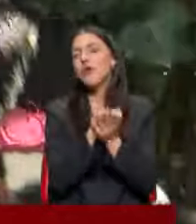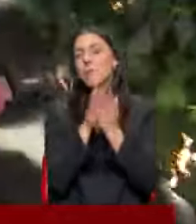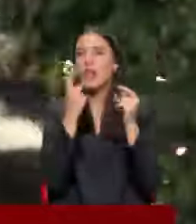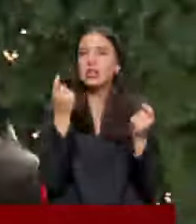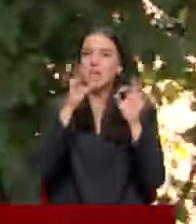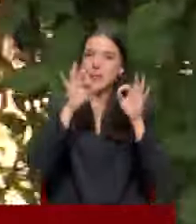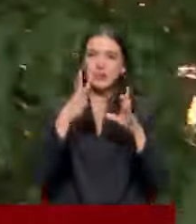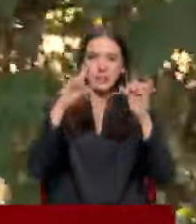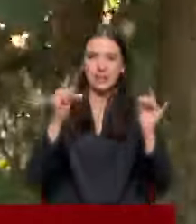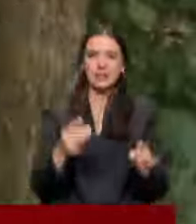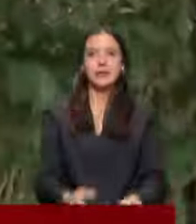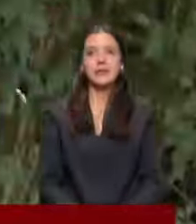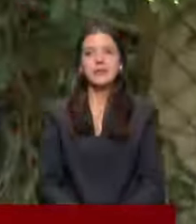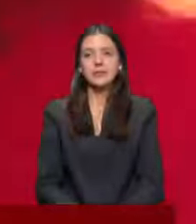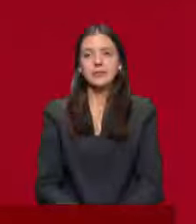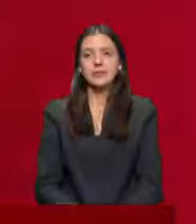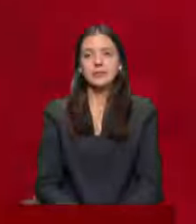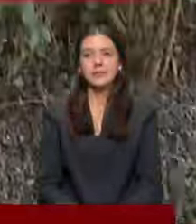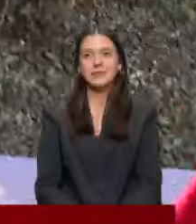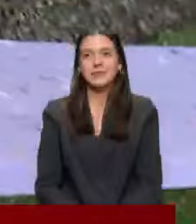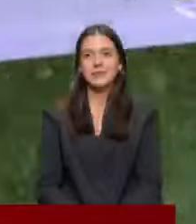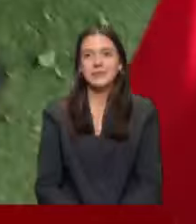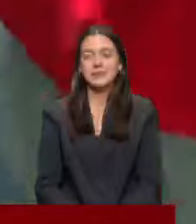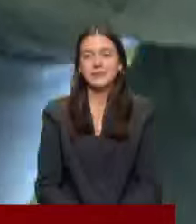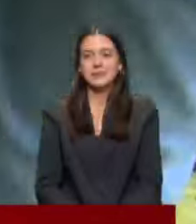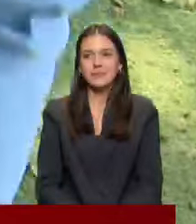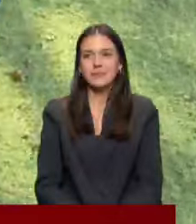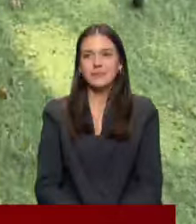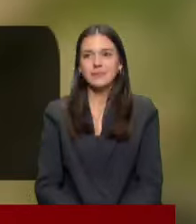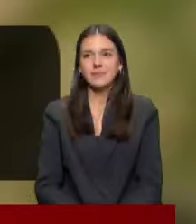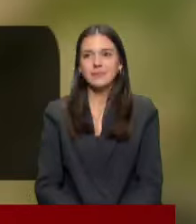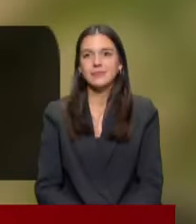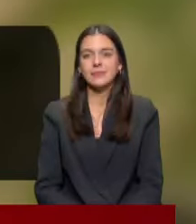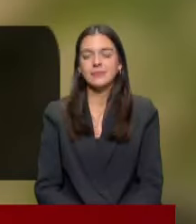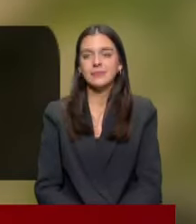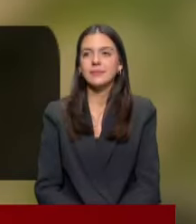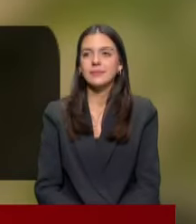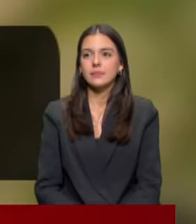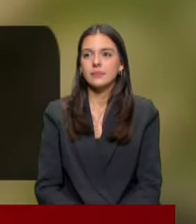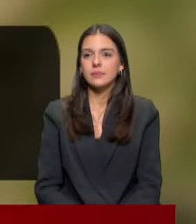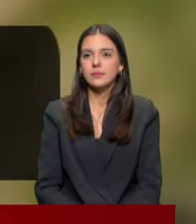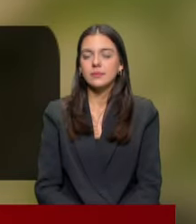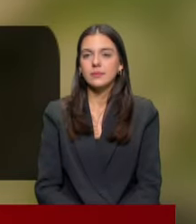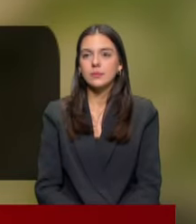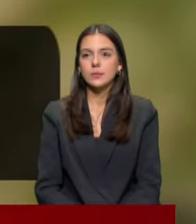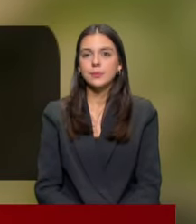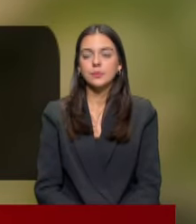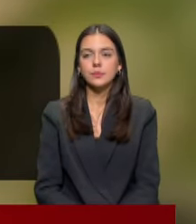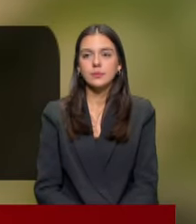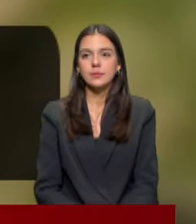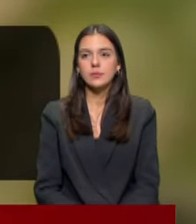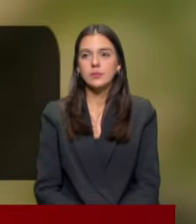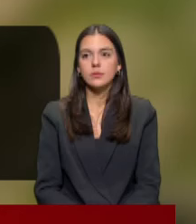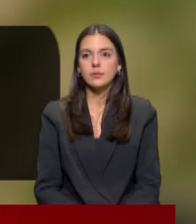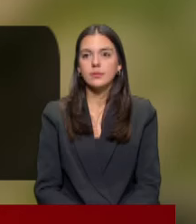işe başlamaya hazır. Safiş gel. Safiş. Hoppala. Hastaların nabız ve tansiyonlarını düşürdüğünü